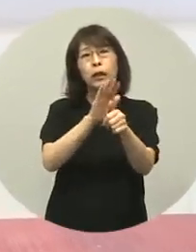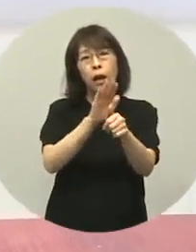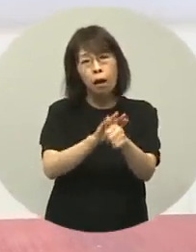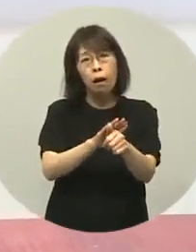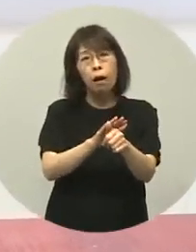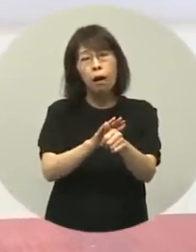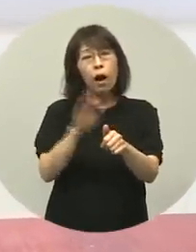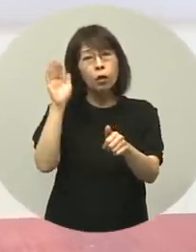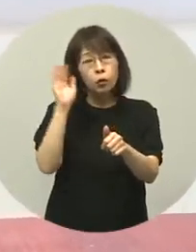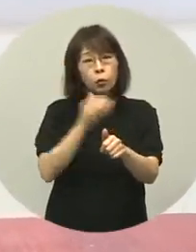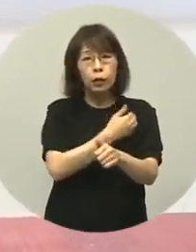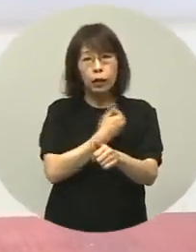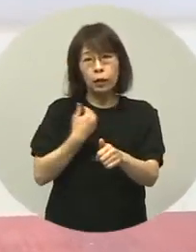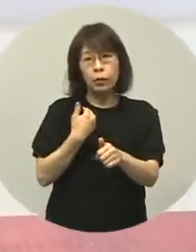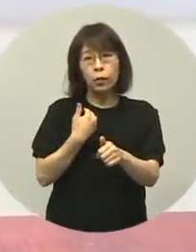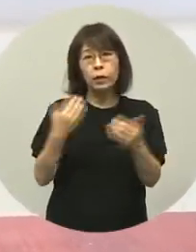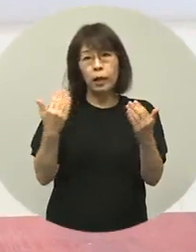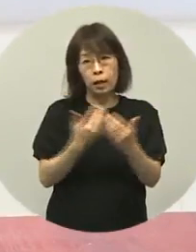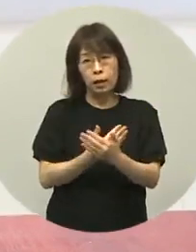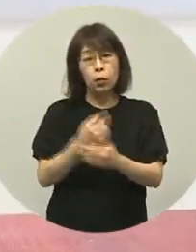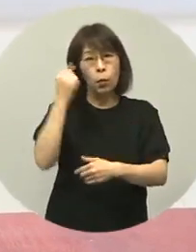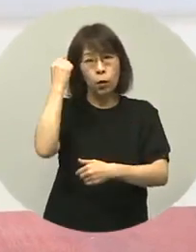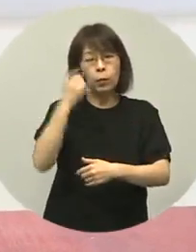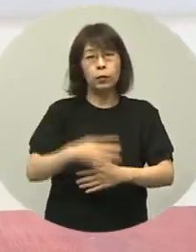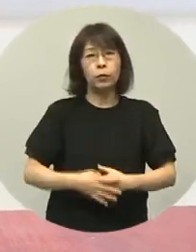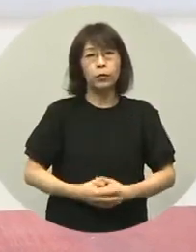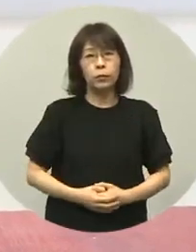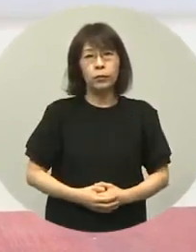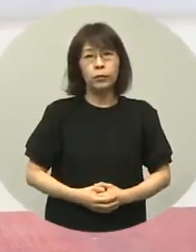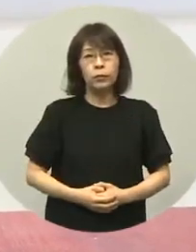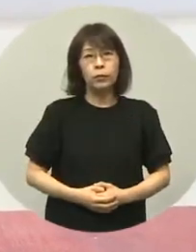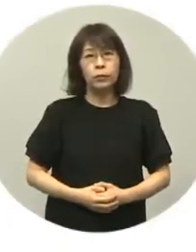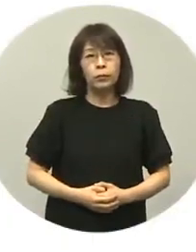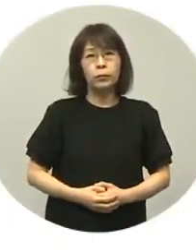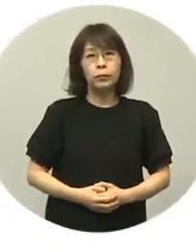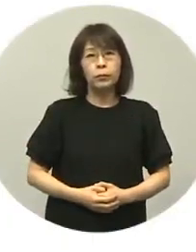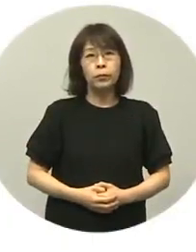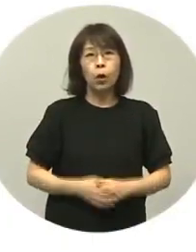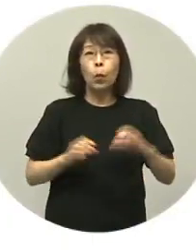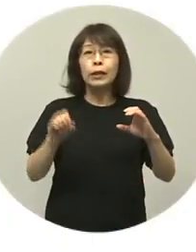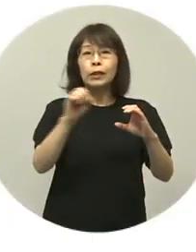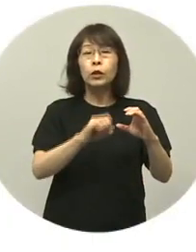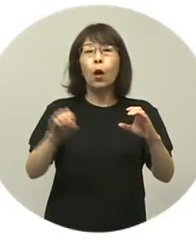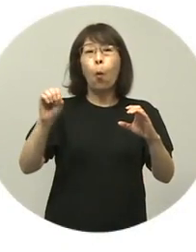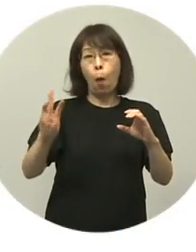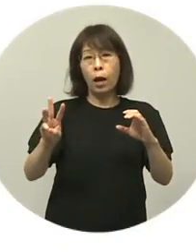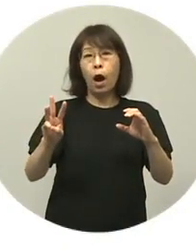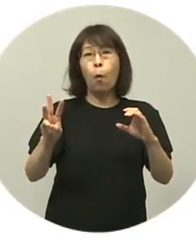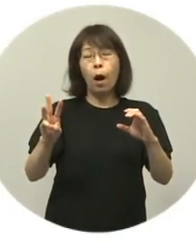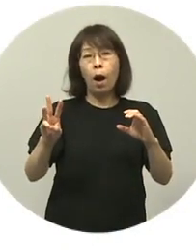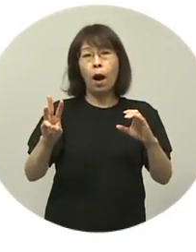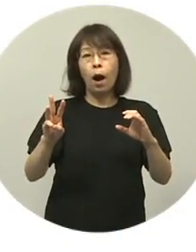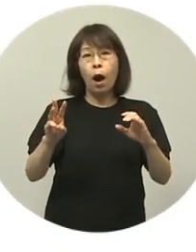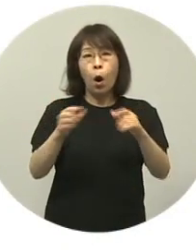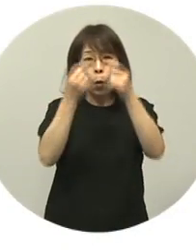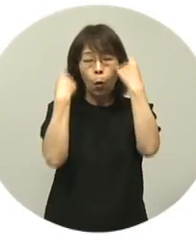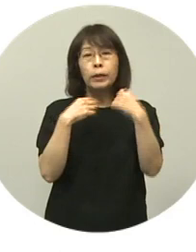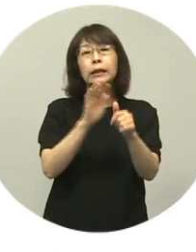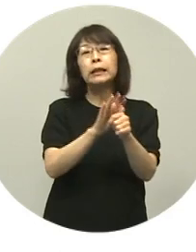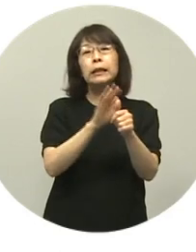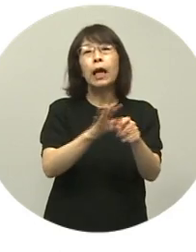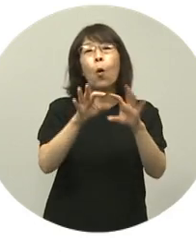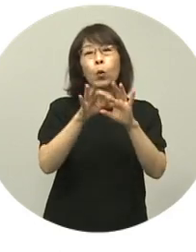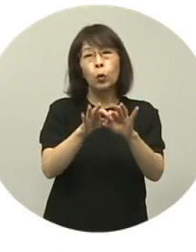くスムーズにできるようになったかなというふうに思います。 コミュニティソーシャルワーカーは個別支援を通